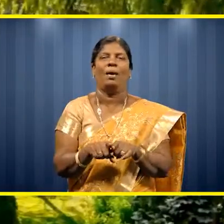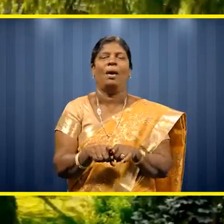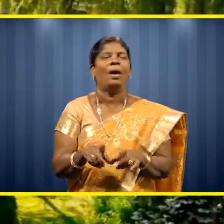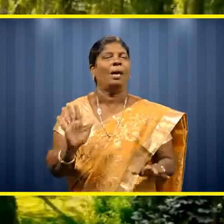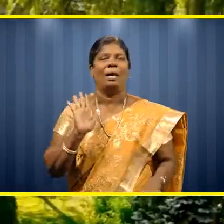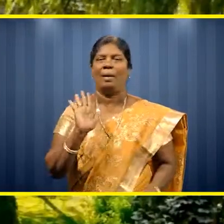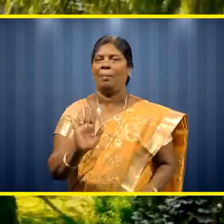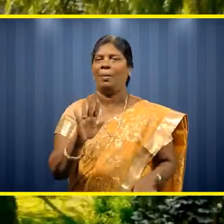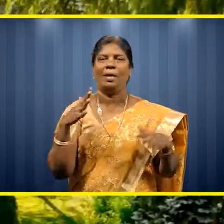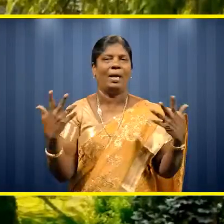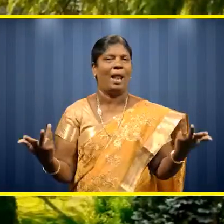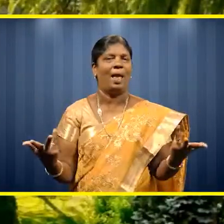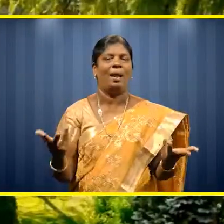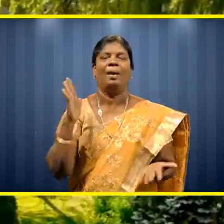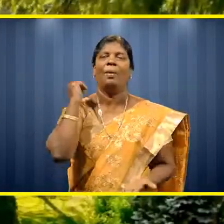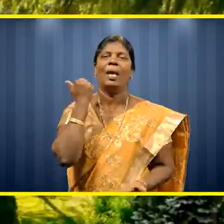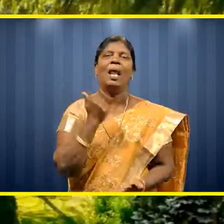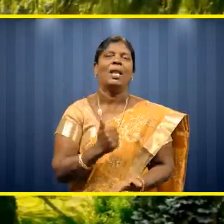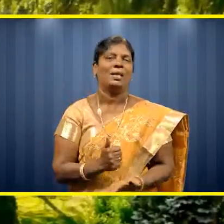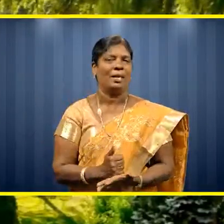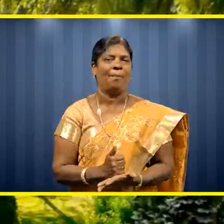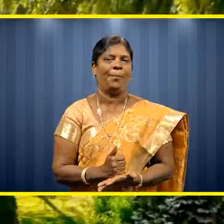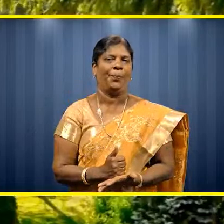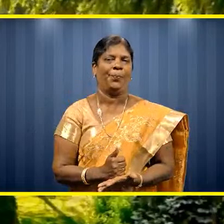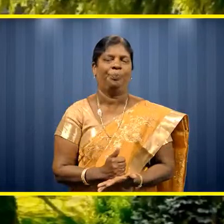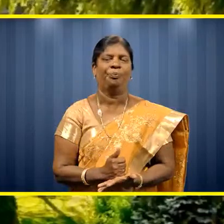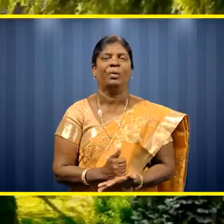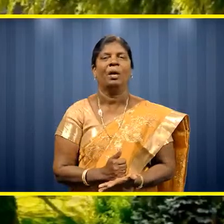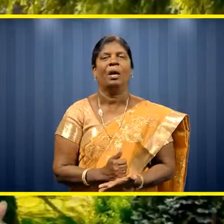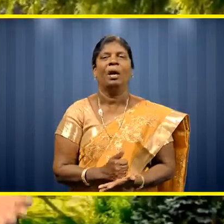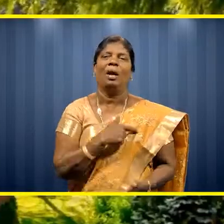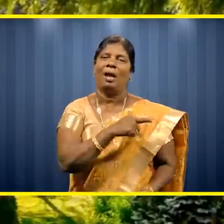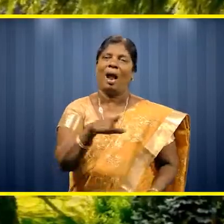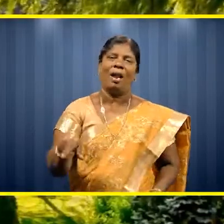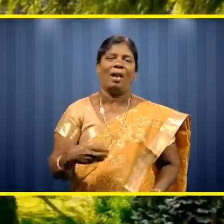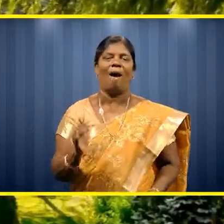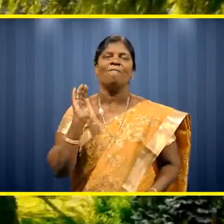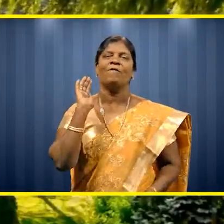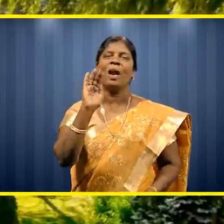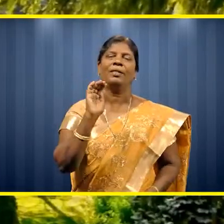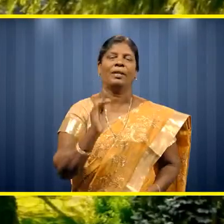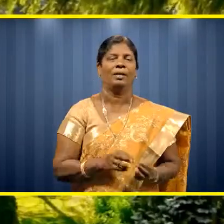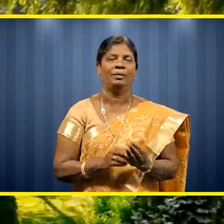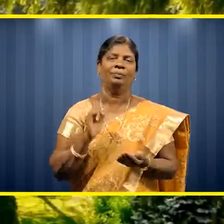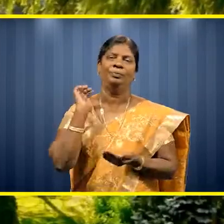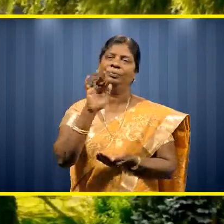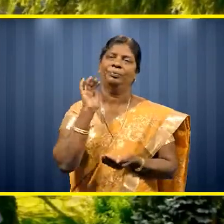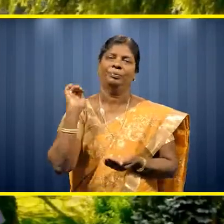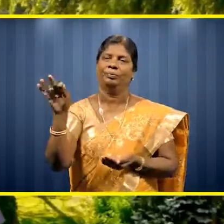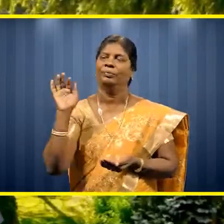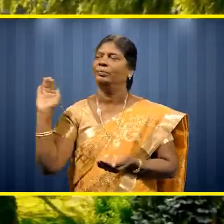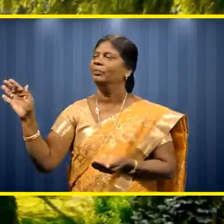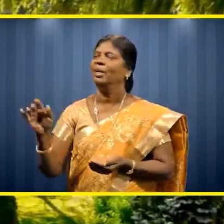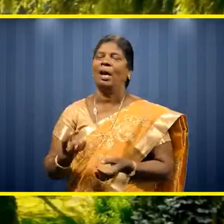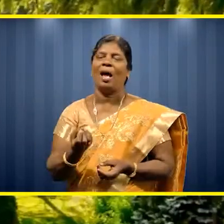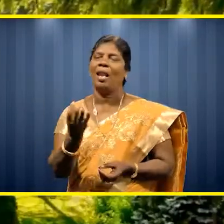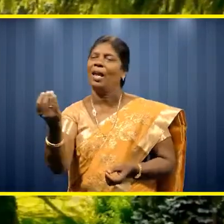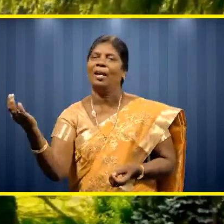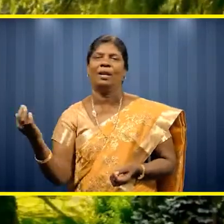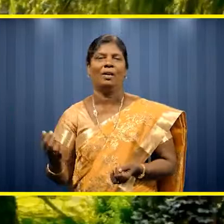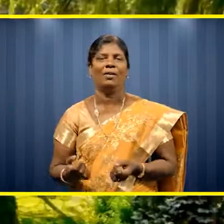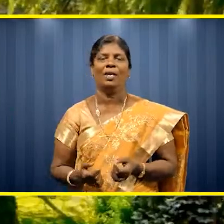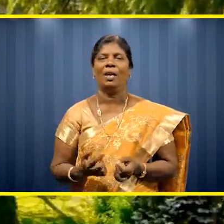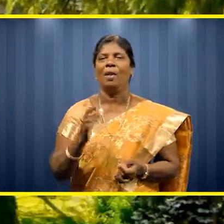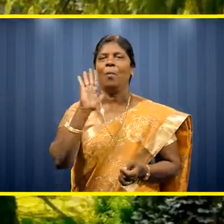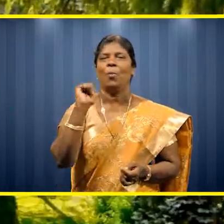வருடம் அமைவதில்லை, அதுதான் நிஜம். அப்படித்தானே? நிறைய வாழ்த்துக்களை அனுப்புகிறோம். நீங்கள் கூட நிறைய பேருக்கு